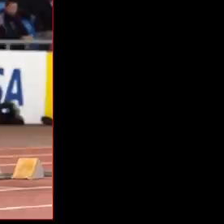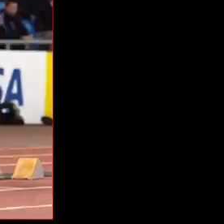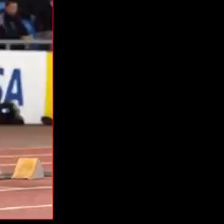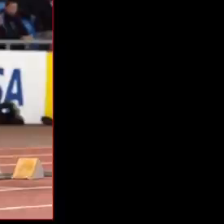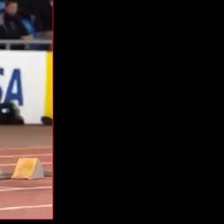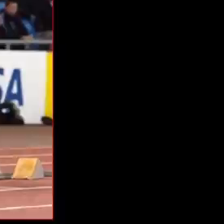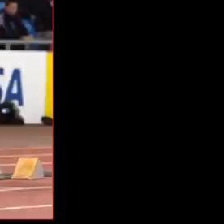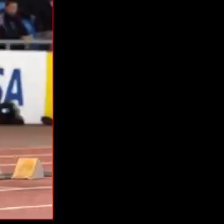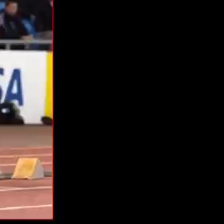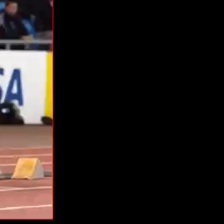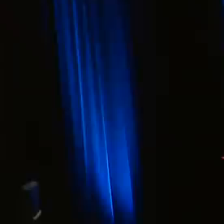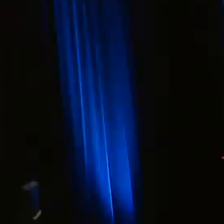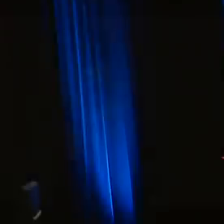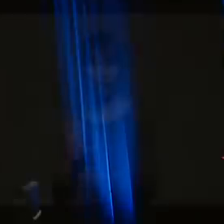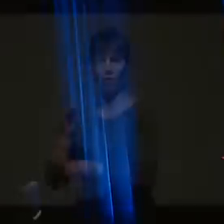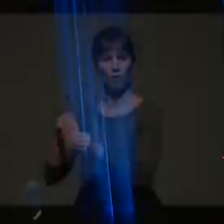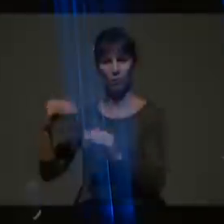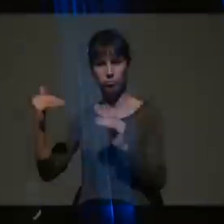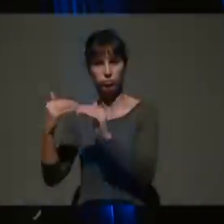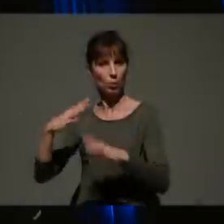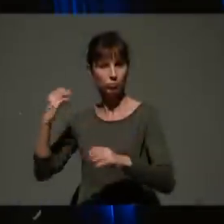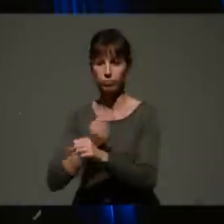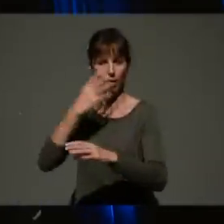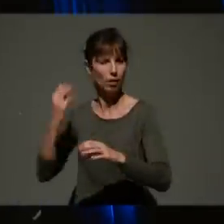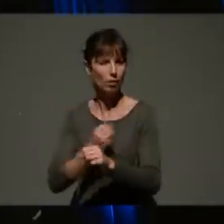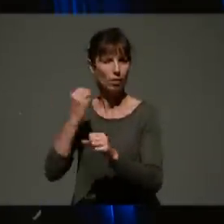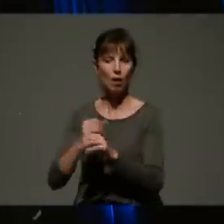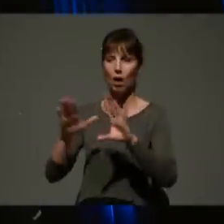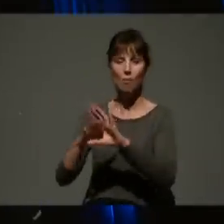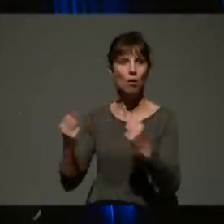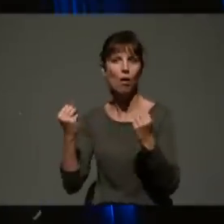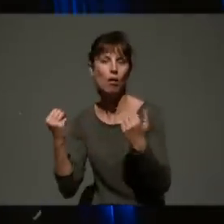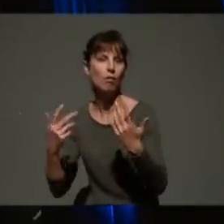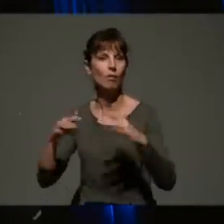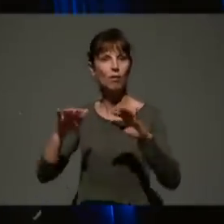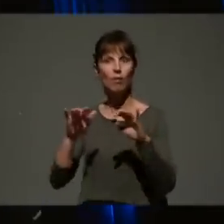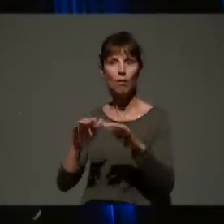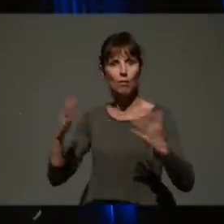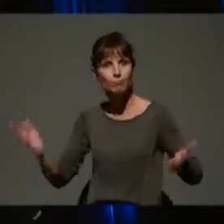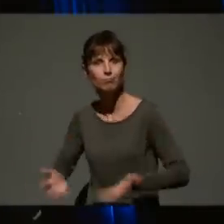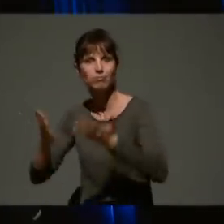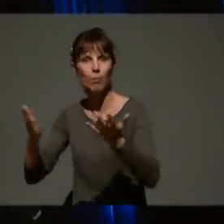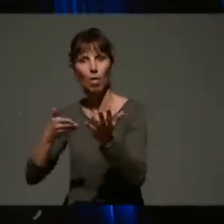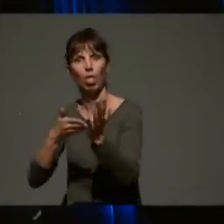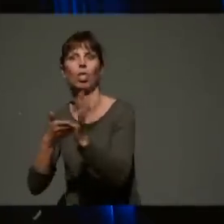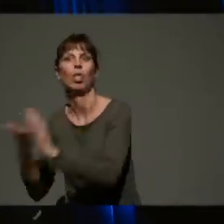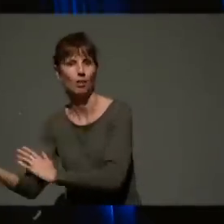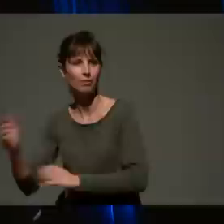les valides, qui pratiquement remporte le tout, qui a une image extrêmement positive. Et puis, après, la dérive que l'on